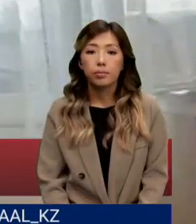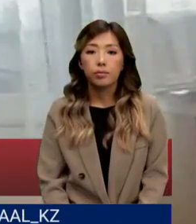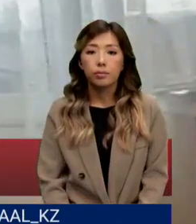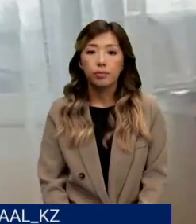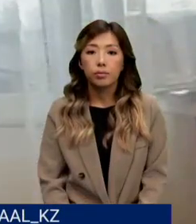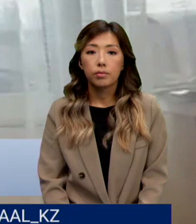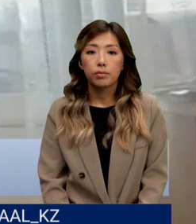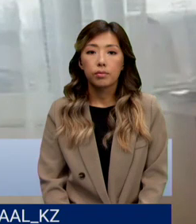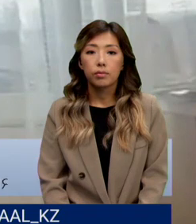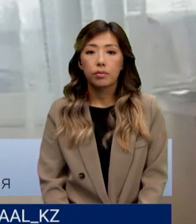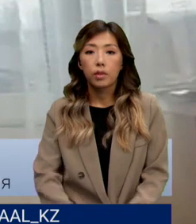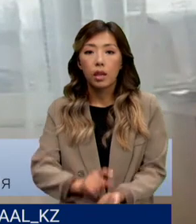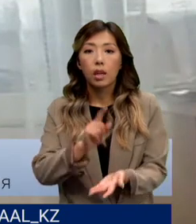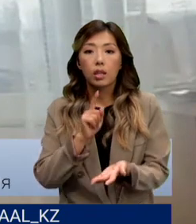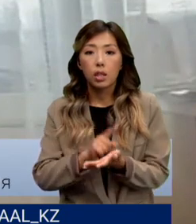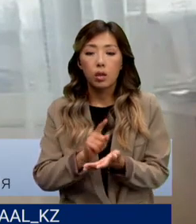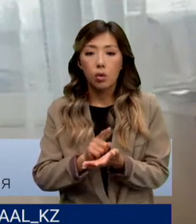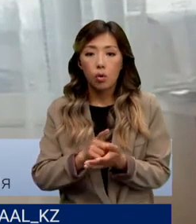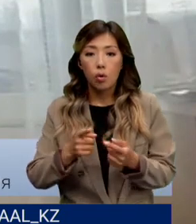Налоговое управление присылало УГД,